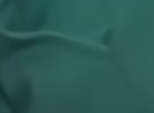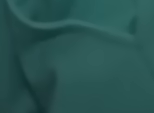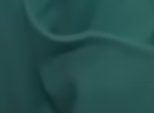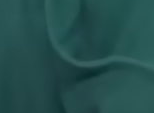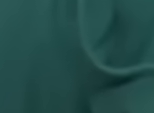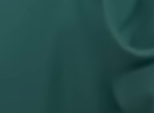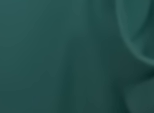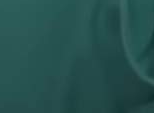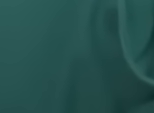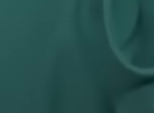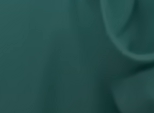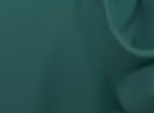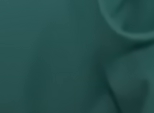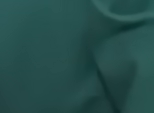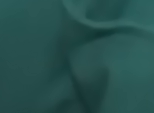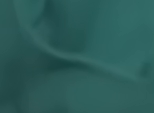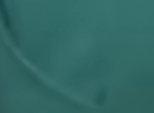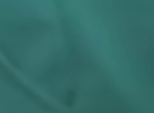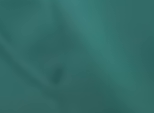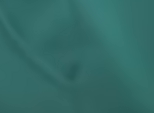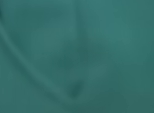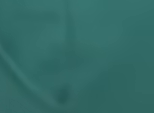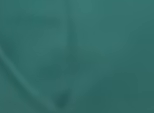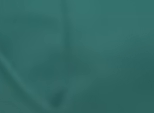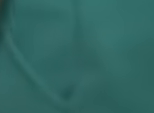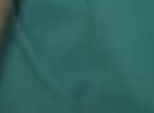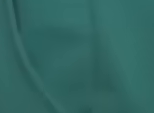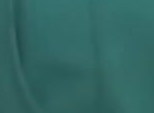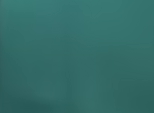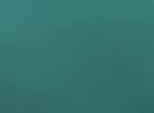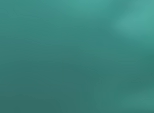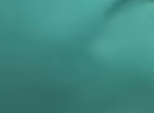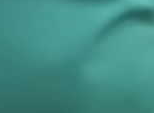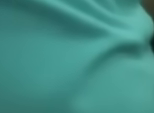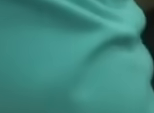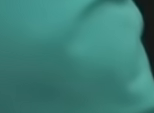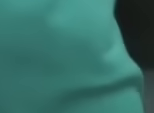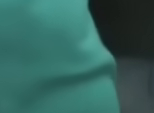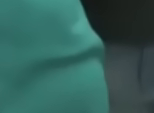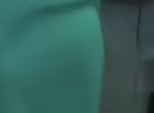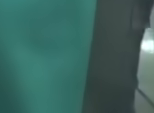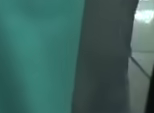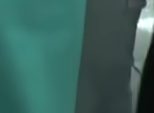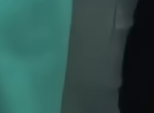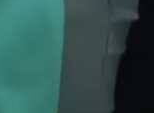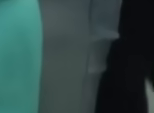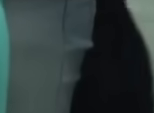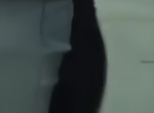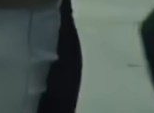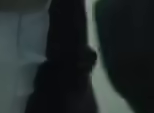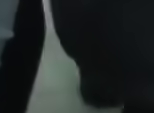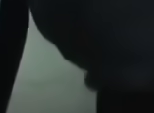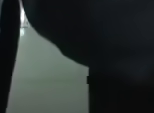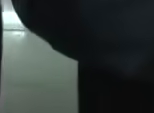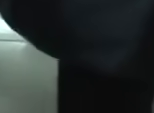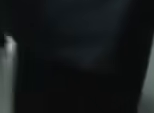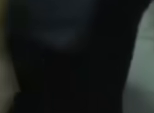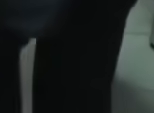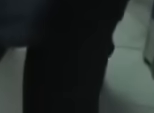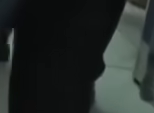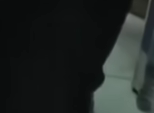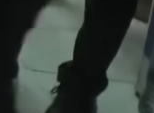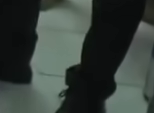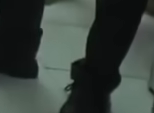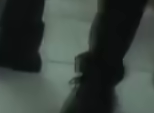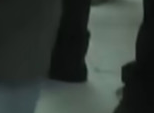ha? Niwanan mo yung bata sa tatay ha? Sumama ka sa lalaki. Talaga naman ha? Di sana binitbit mo na sumama ka sa lalaki mo. Nakay mami ko yan.